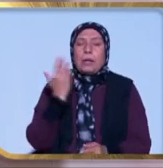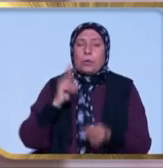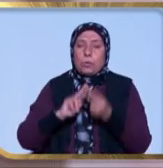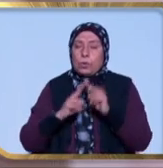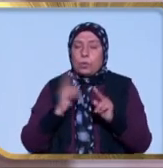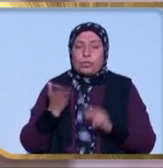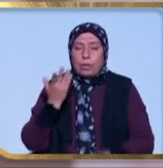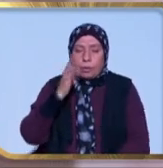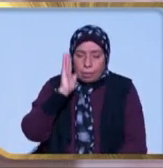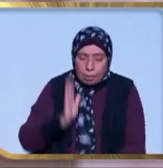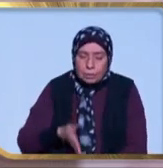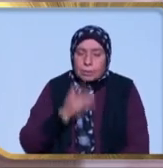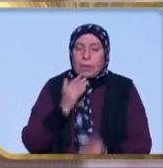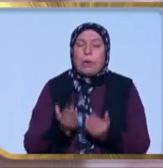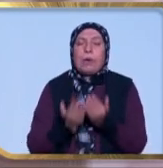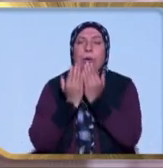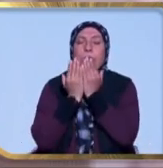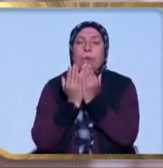شيء قدير.